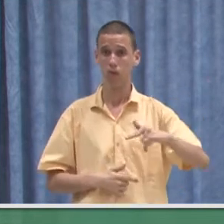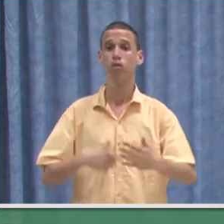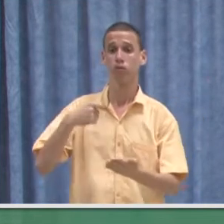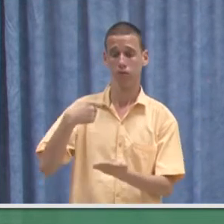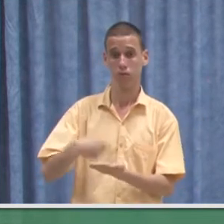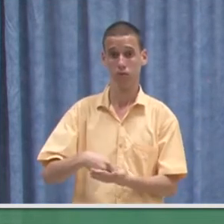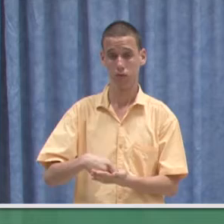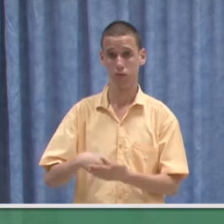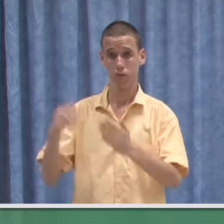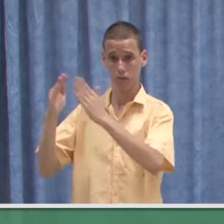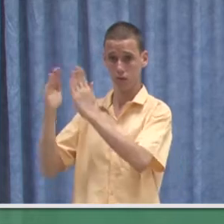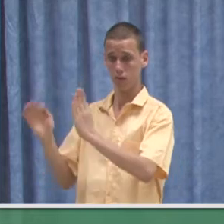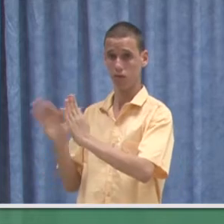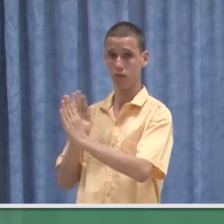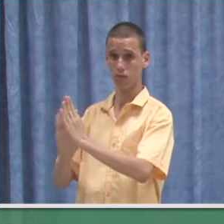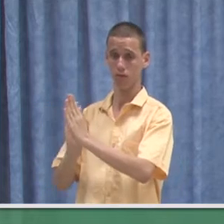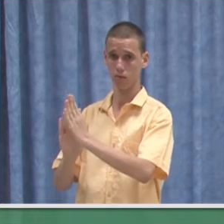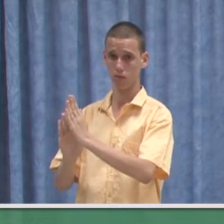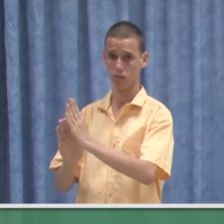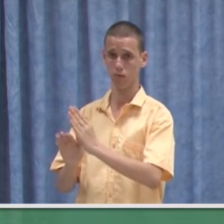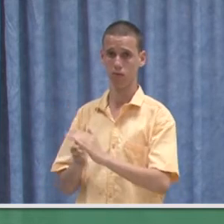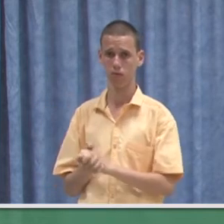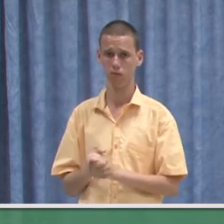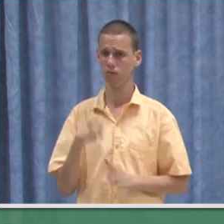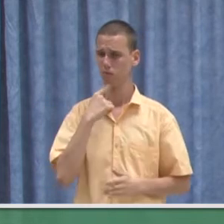vous pouvez aller net, bien long terme, pas besoin de payer.